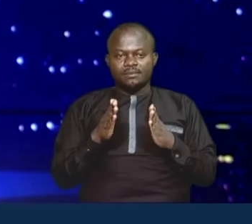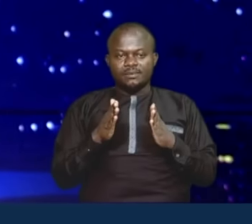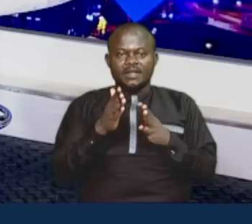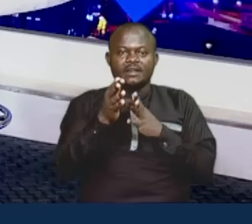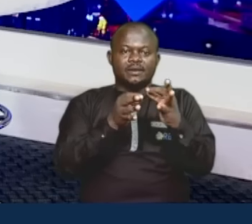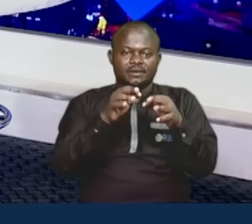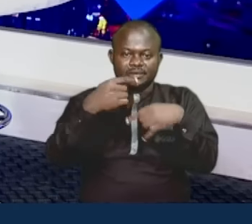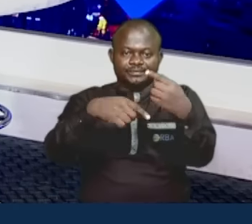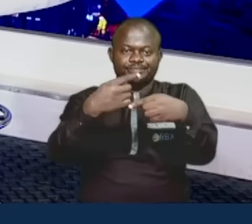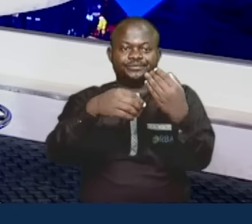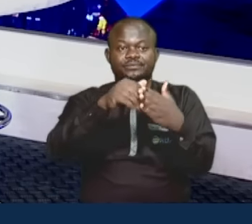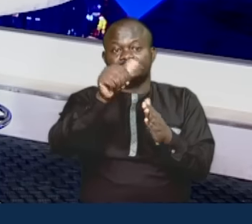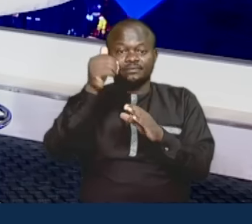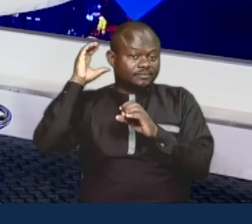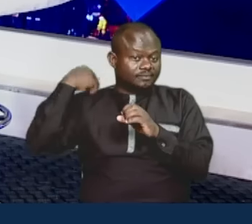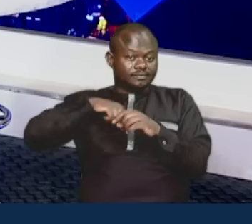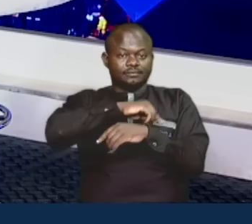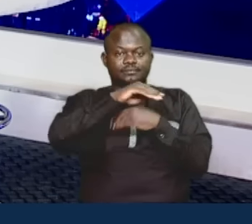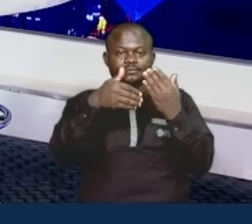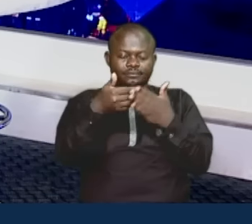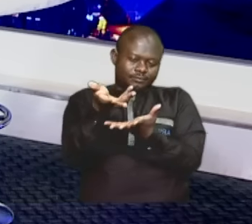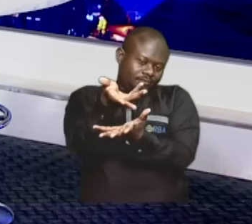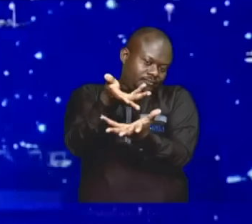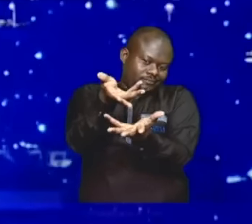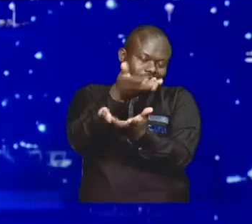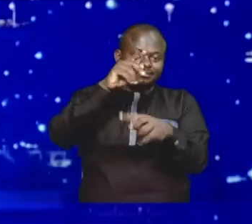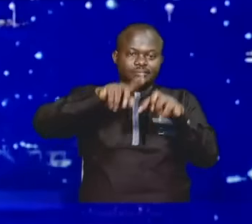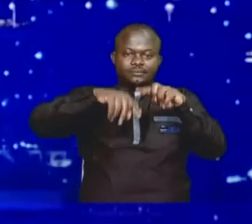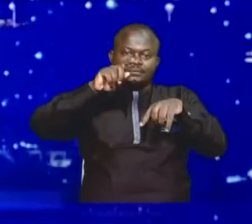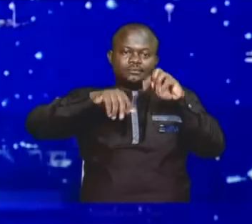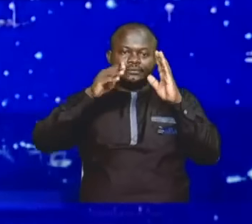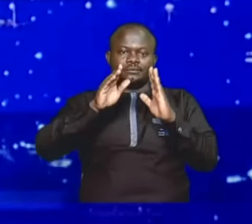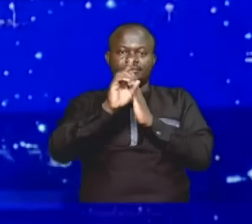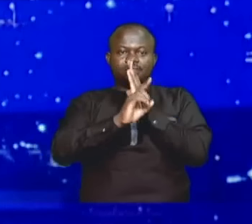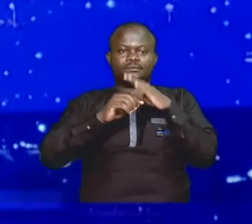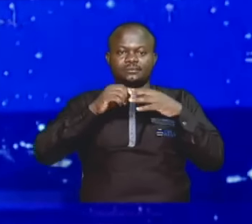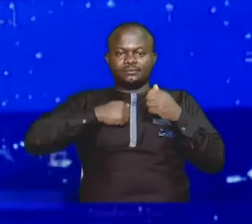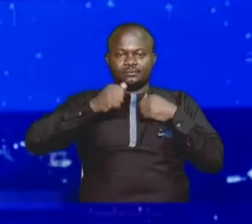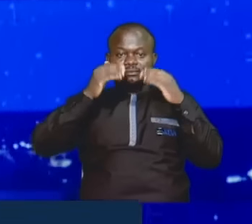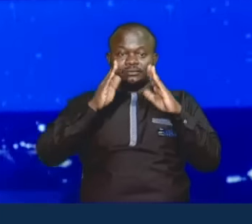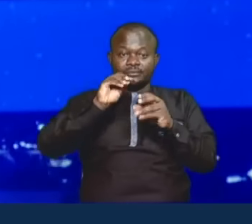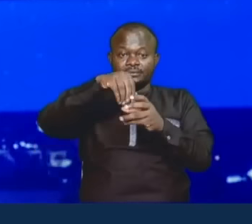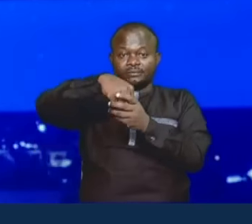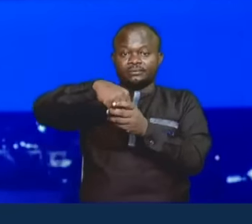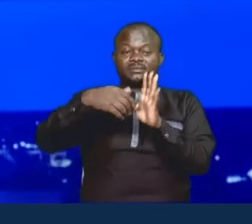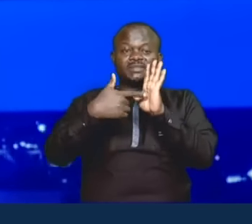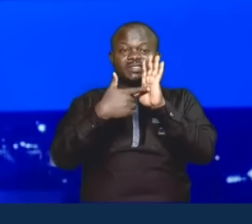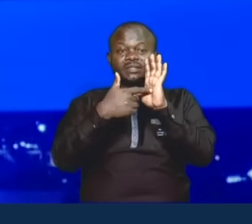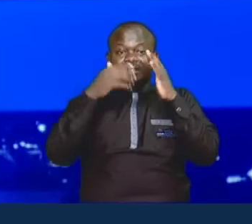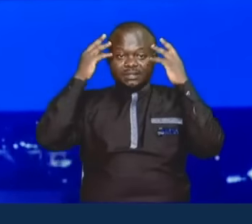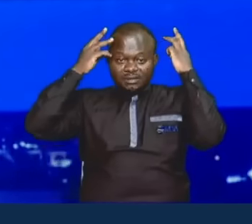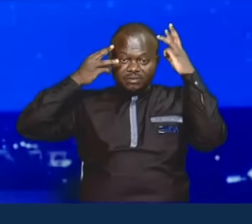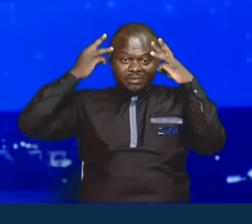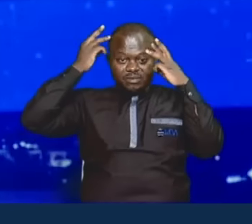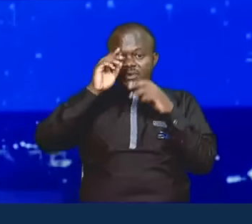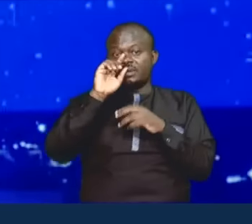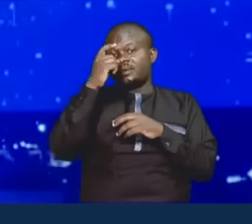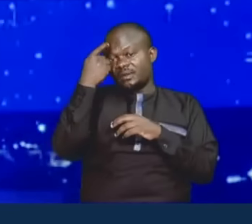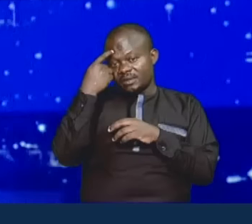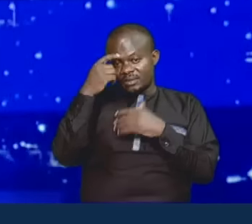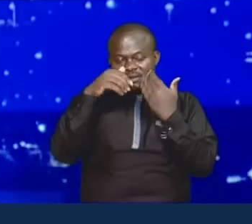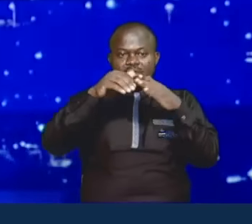makuru. Dukomeze n'amakuru yacu. Abasesengura ibya politike mu karere u Rwanda ruherereyemo bagaragaza impungenge kuri Repubulika